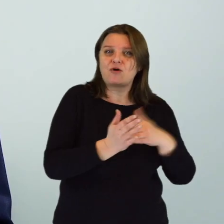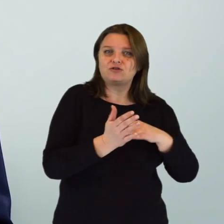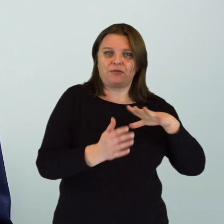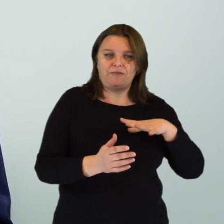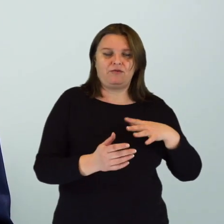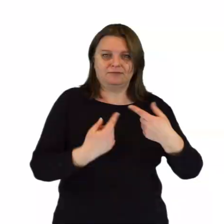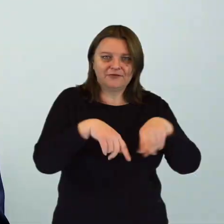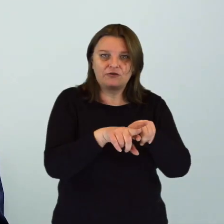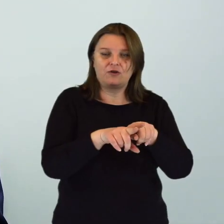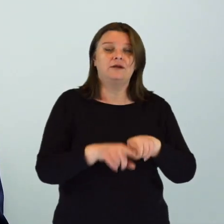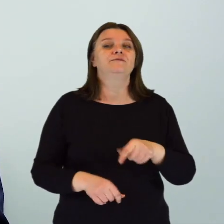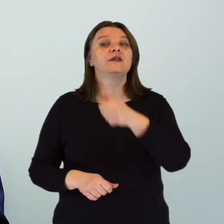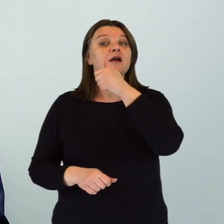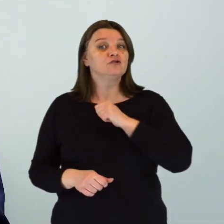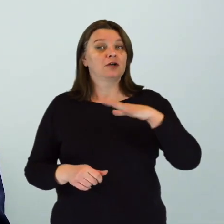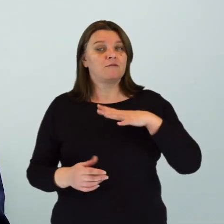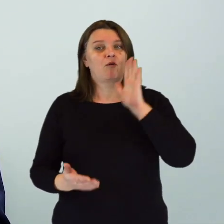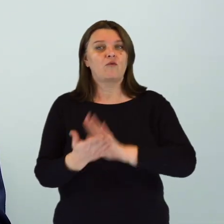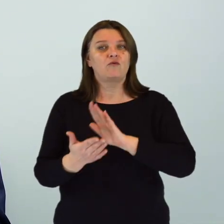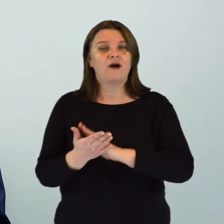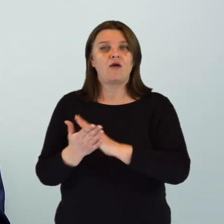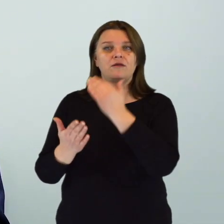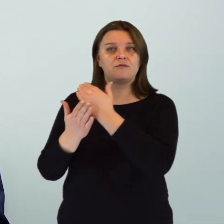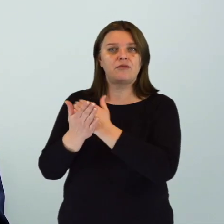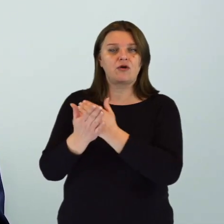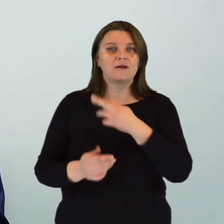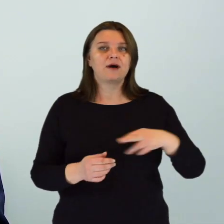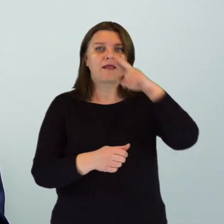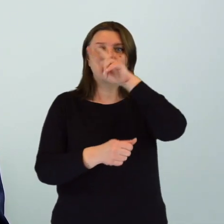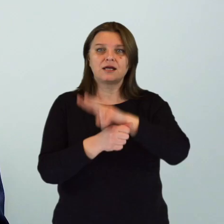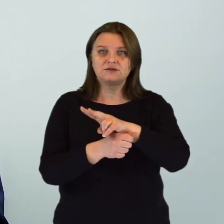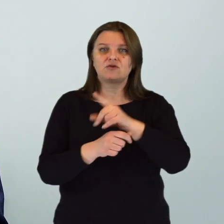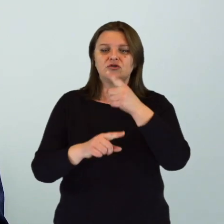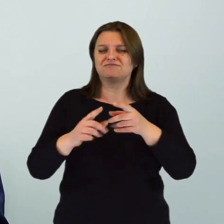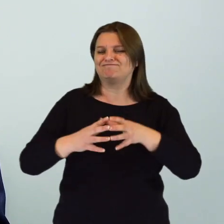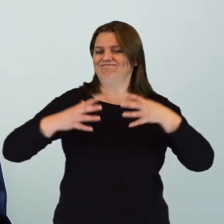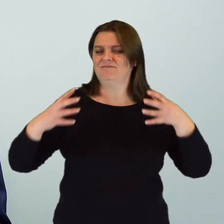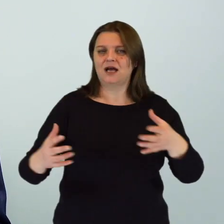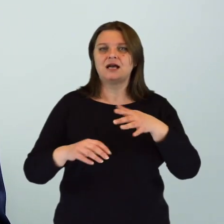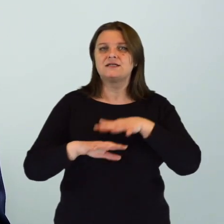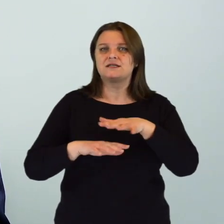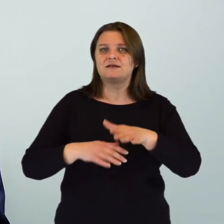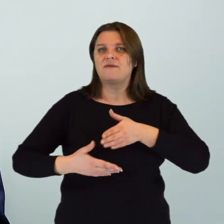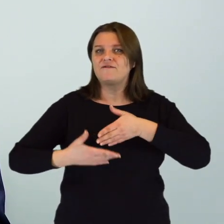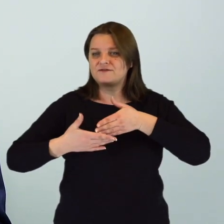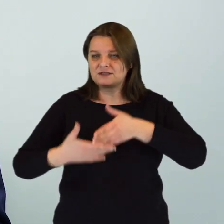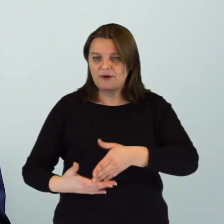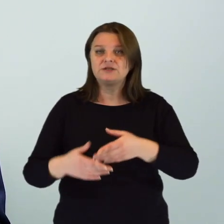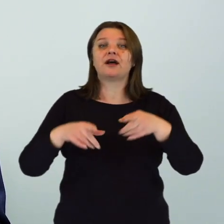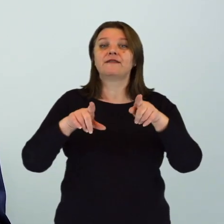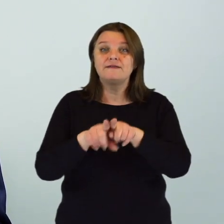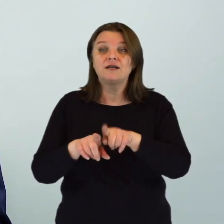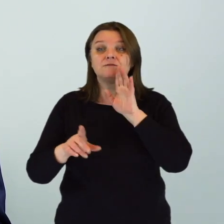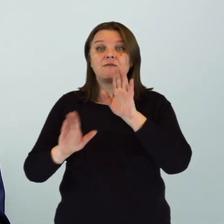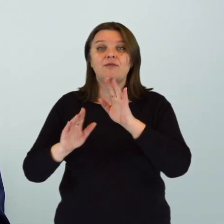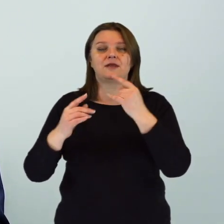były zaspokajane. Wczoraj został uchwalony program Rady Nadzorczej rozszerzający system wsparcia